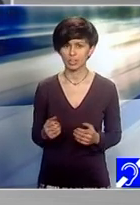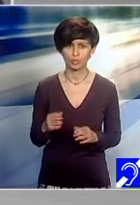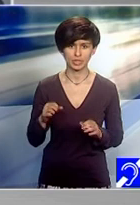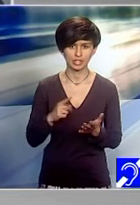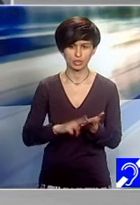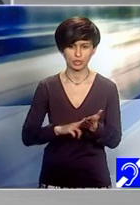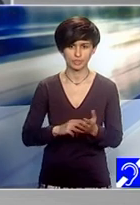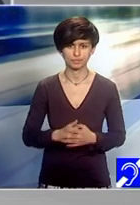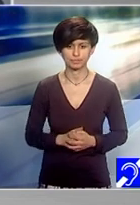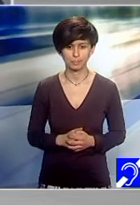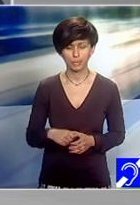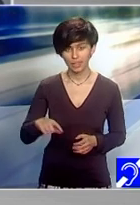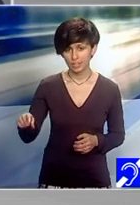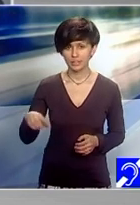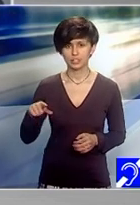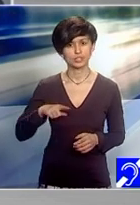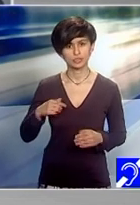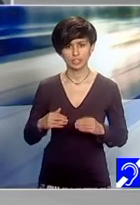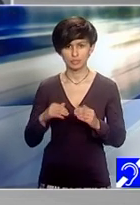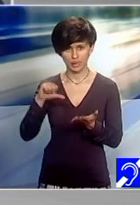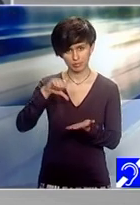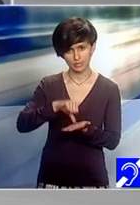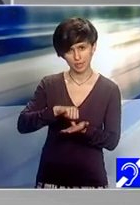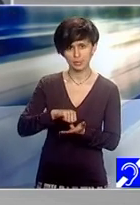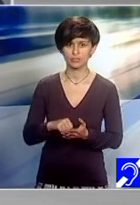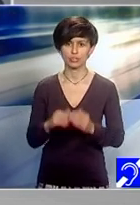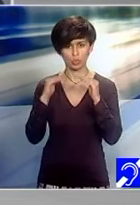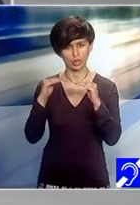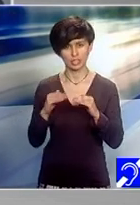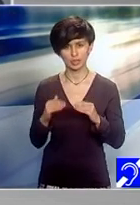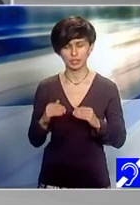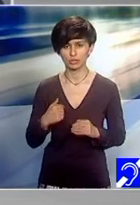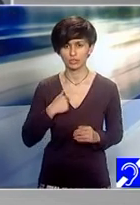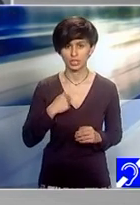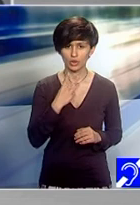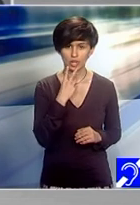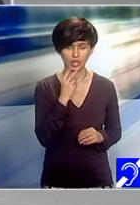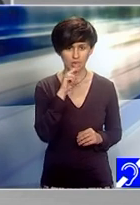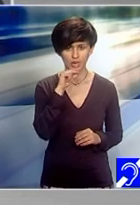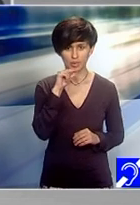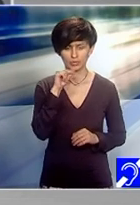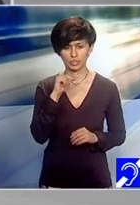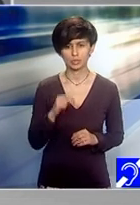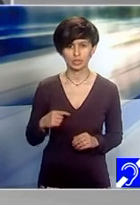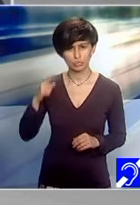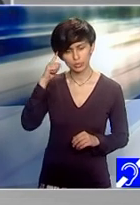undeva la mijlocul clasamentului și am vorbit cu psihologul Daniel David, care a scris și Psihologia poporului